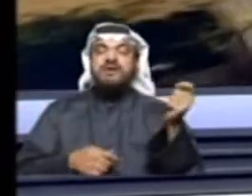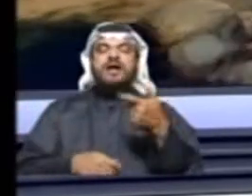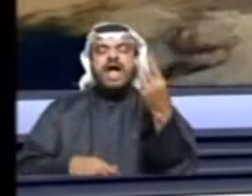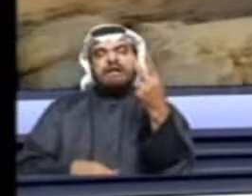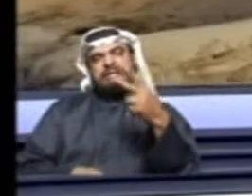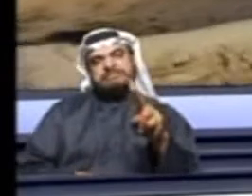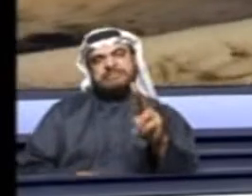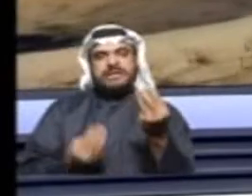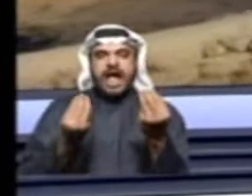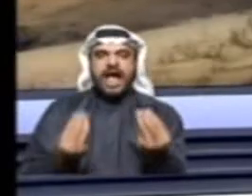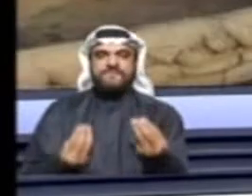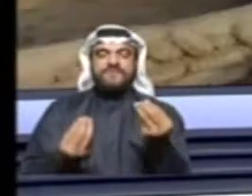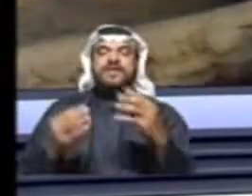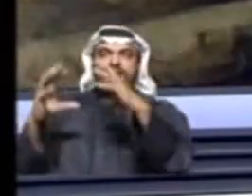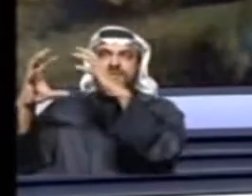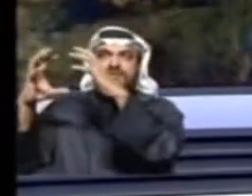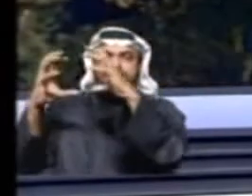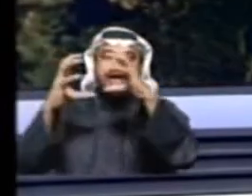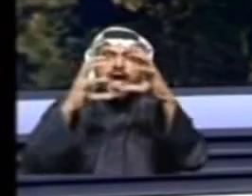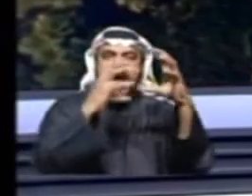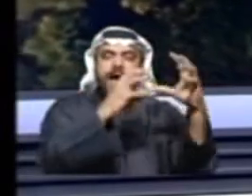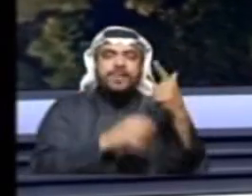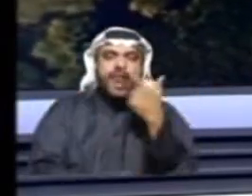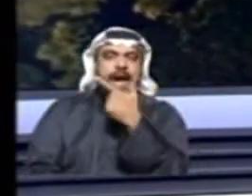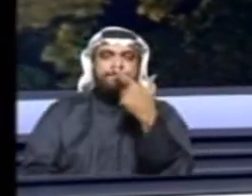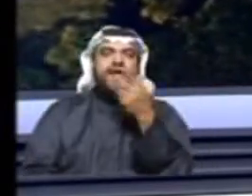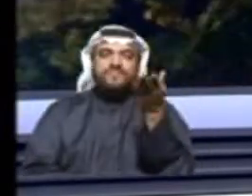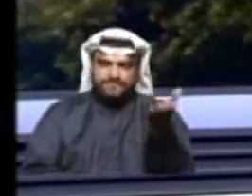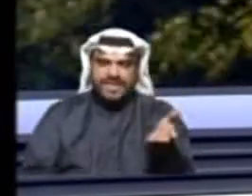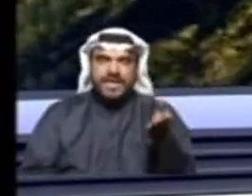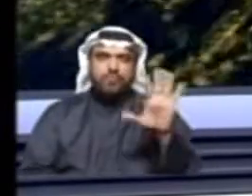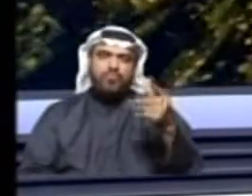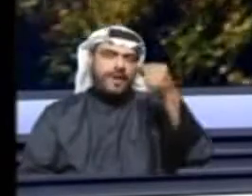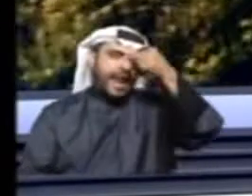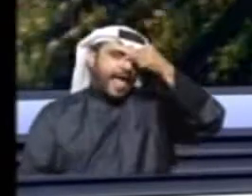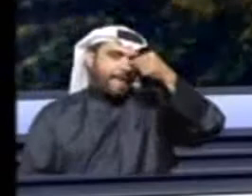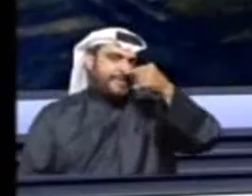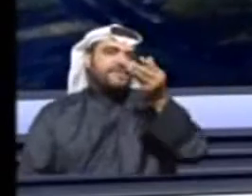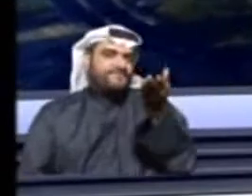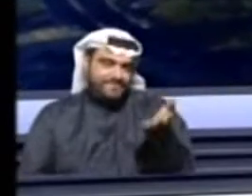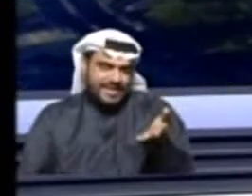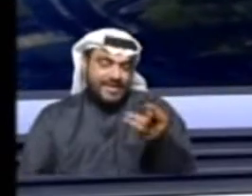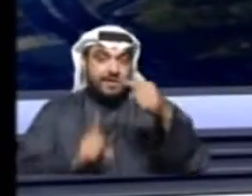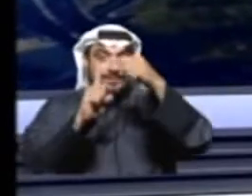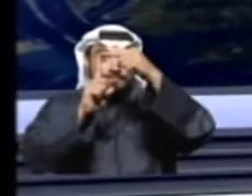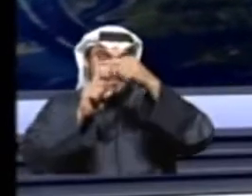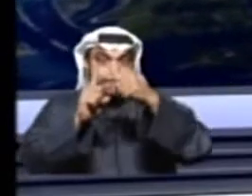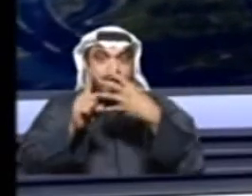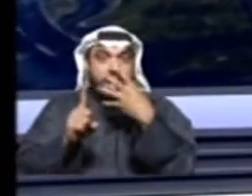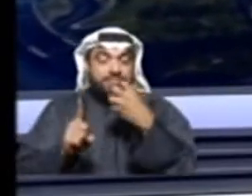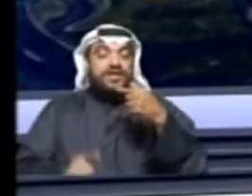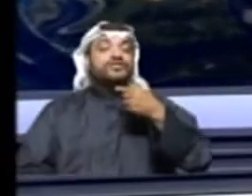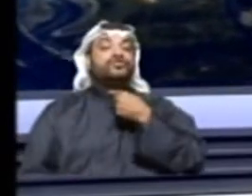كيلومتر في الساعة، وأيضا راح تظهر بعض السحب المتفرقة، العظمى المتوقع 21 أما الصغرى 8 درجات مئوية. يوم